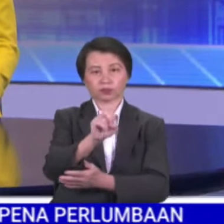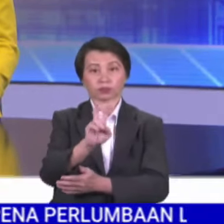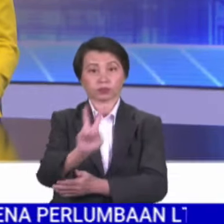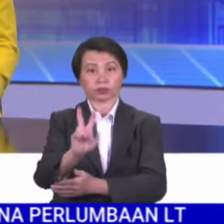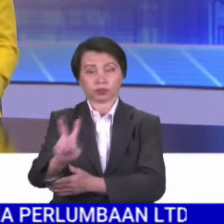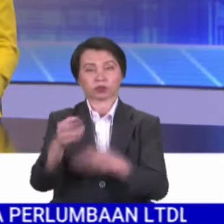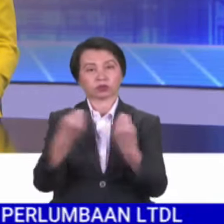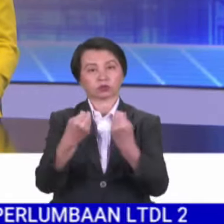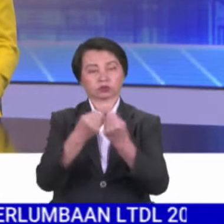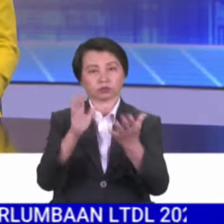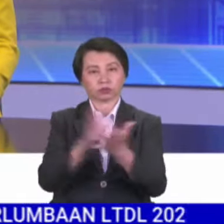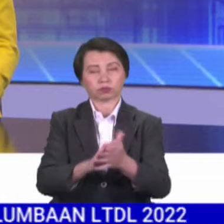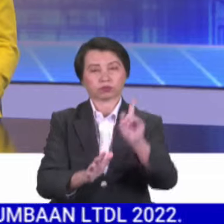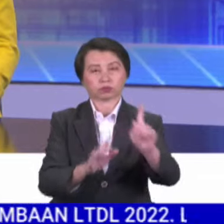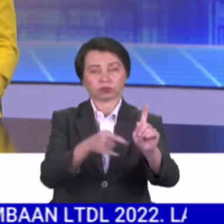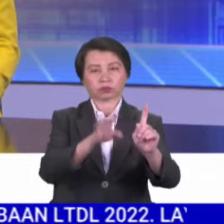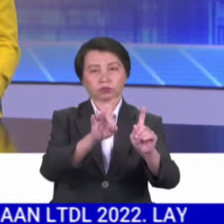berjumlah